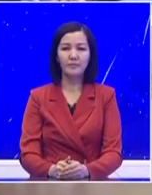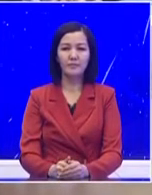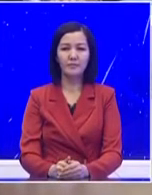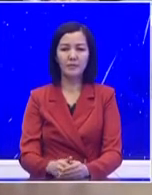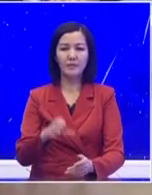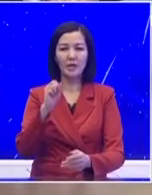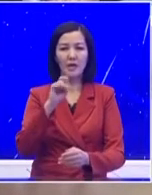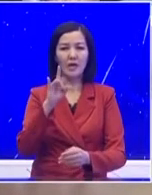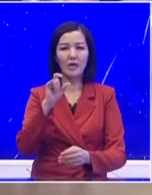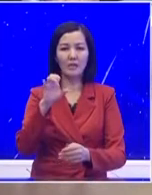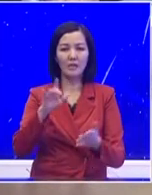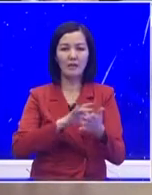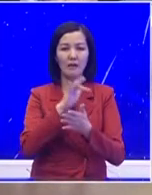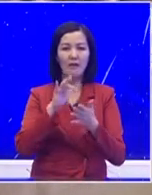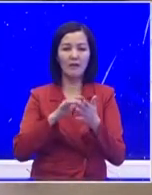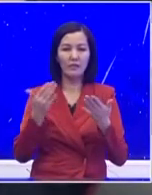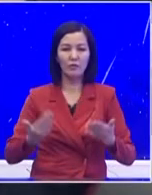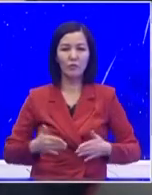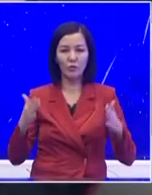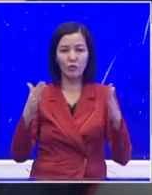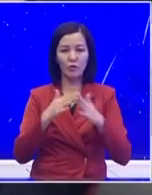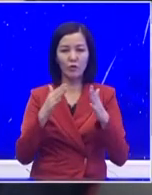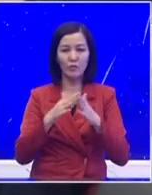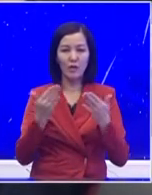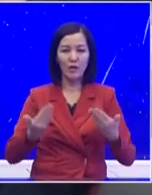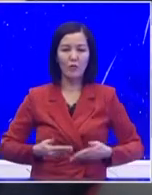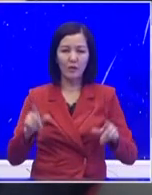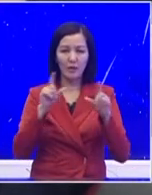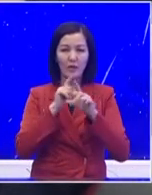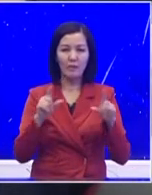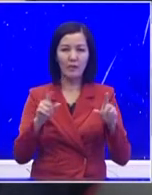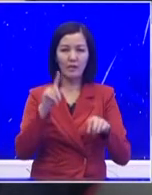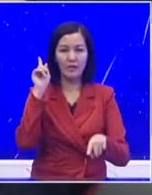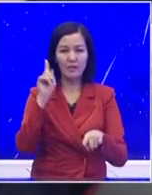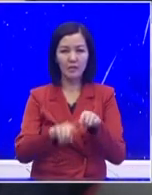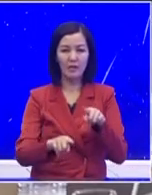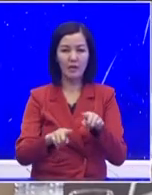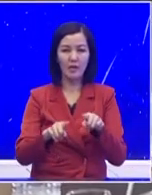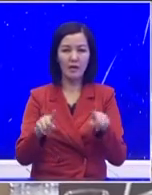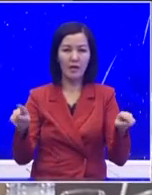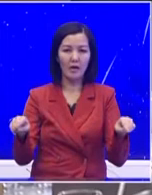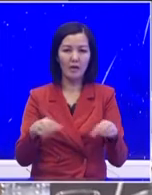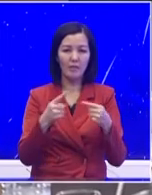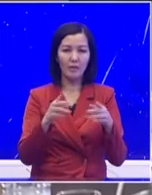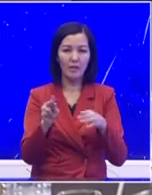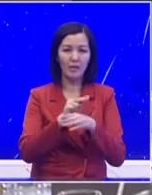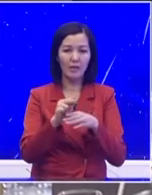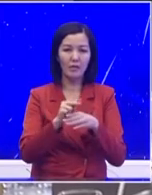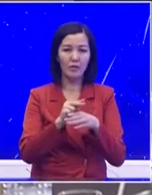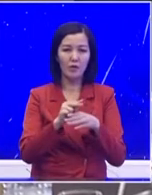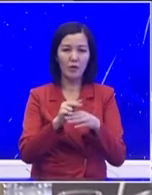Арыс қаласындағы тұрғын үйлер мен әлеуметтік объектілерді қысқа мерзімде қалпына келтіру ісіне